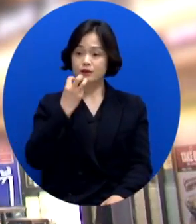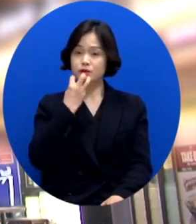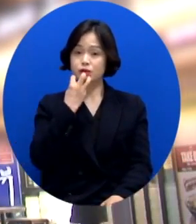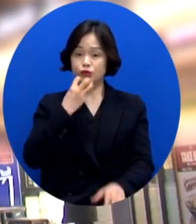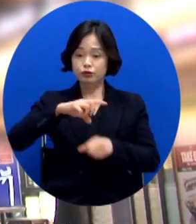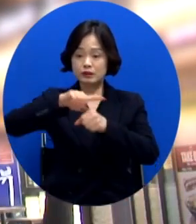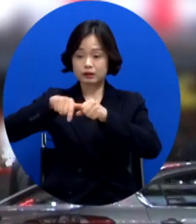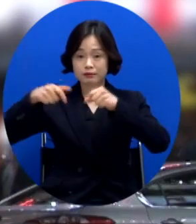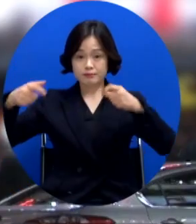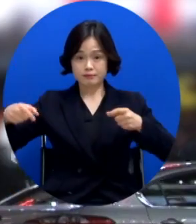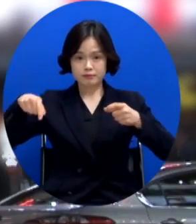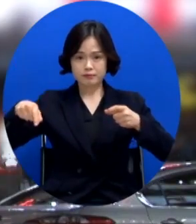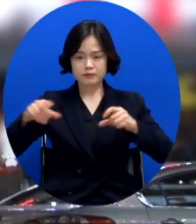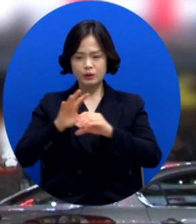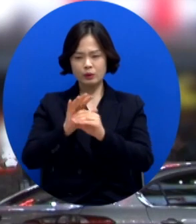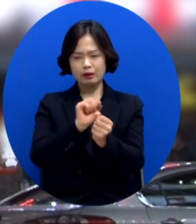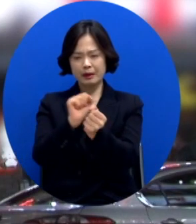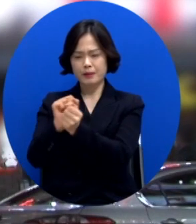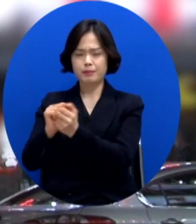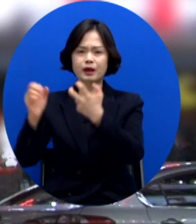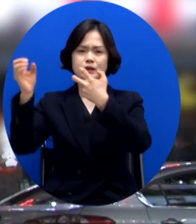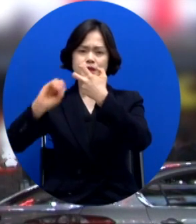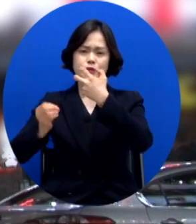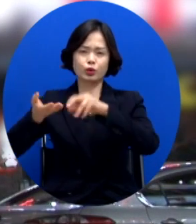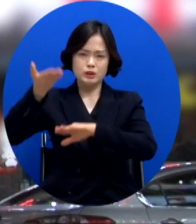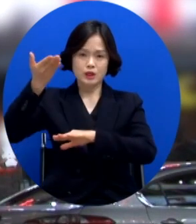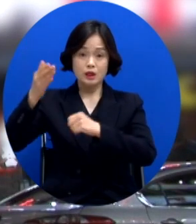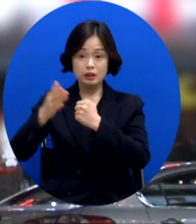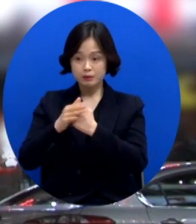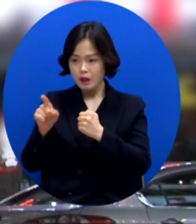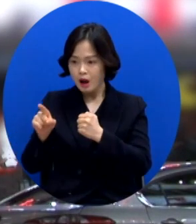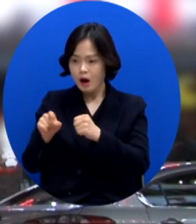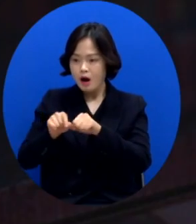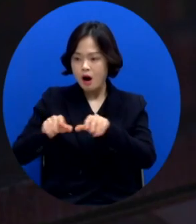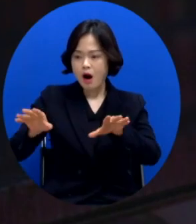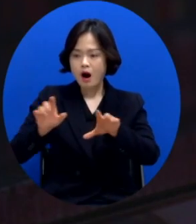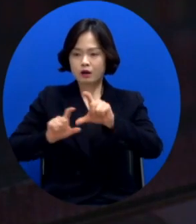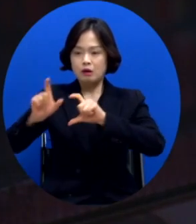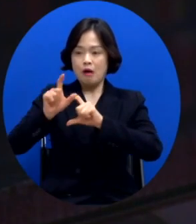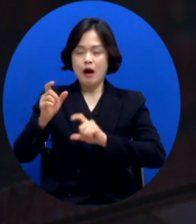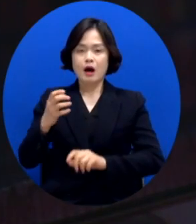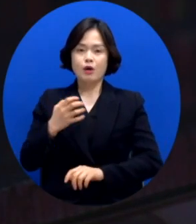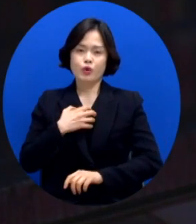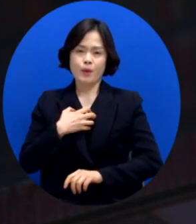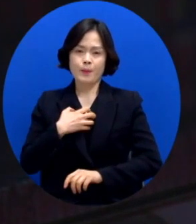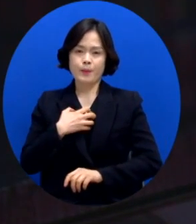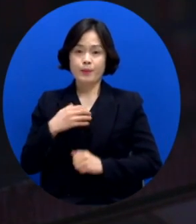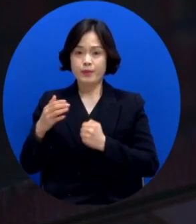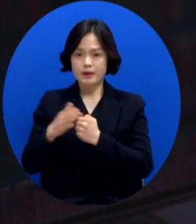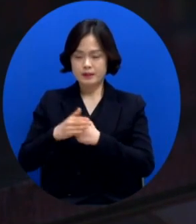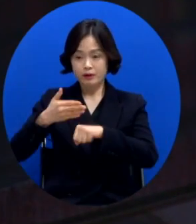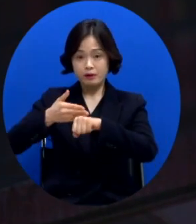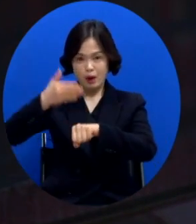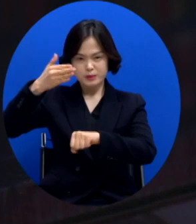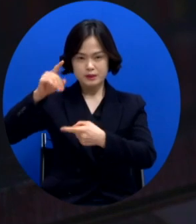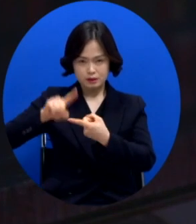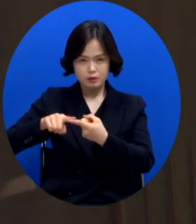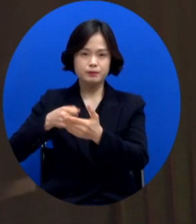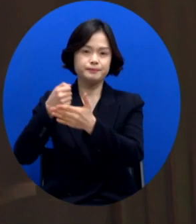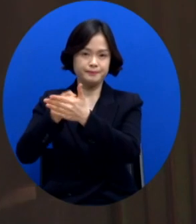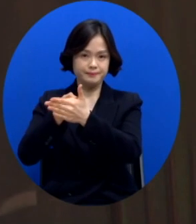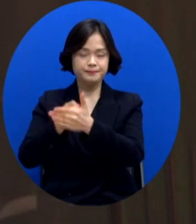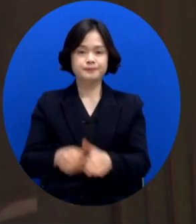수도권의 경우에는 잠복 감염의 위험 등이 아직 높다는 판단에 따라서 오후 9시까지의 영업 제한이 그대로 유지되는데요.